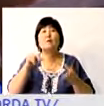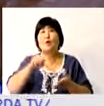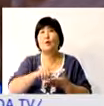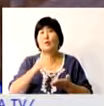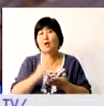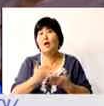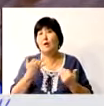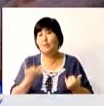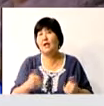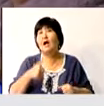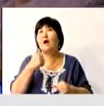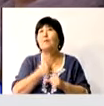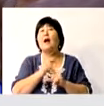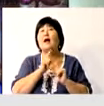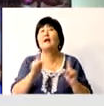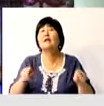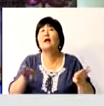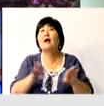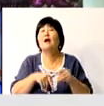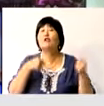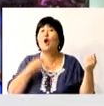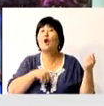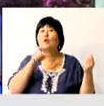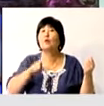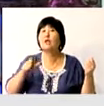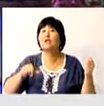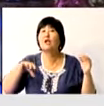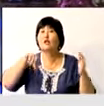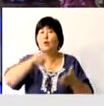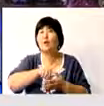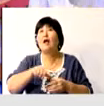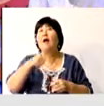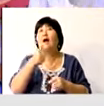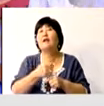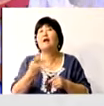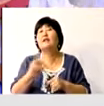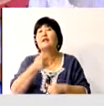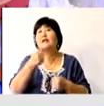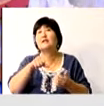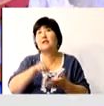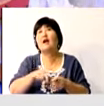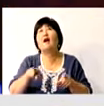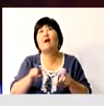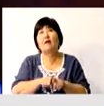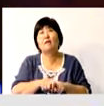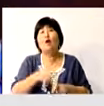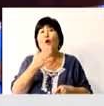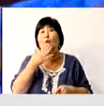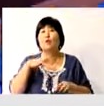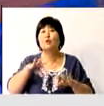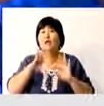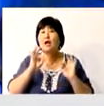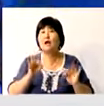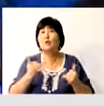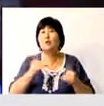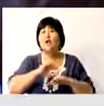ұйымдастырылса, биылғы басты ерекшелік қатарға домбырашы өрендердің қосылуы. Алғаш рет сынға түскендеріне қарамастан, ұлттық аспапты